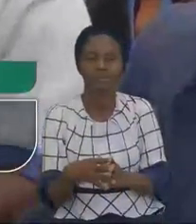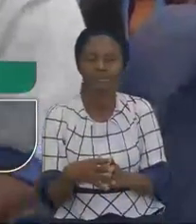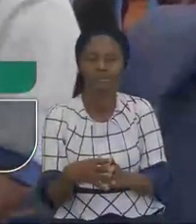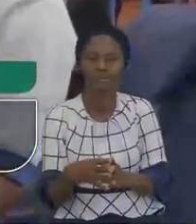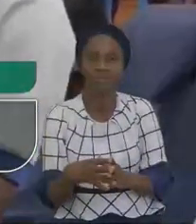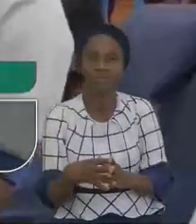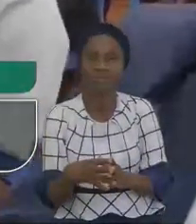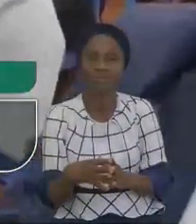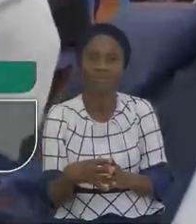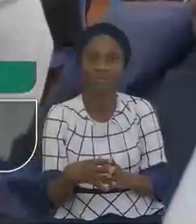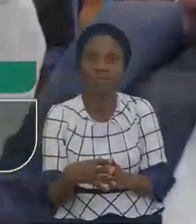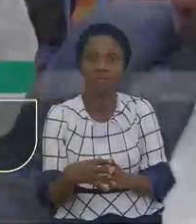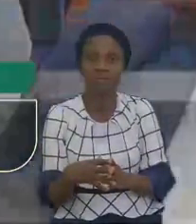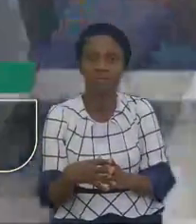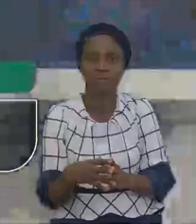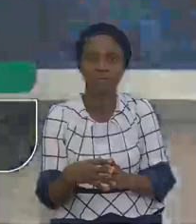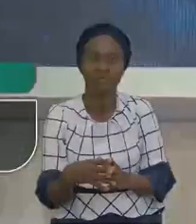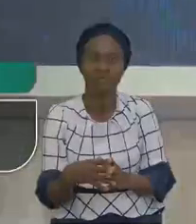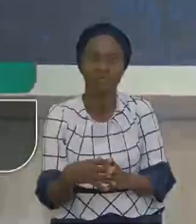Si tu regardes là, les enfants d'Israël,